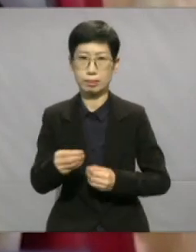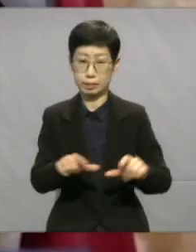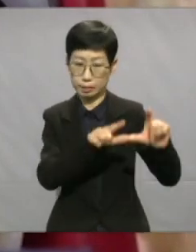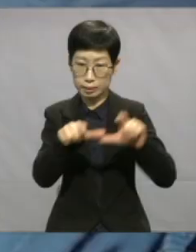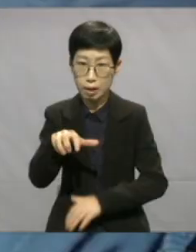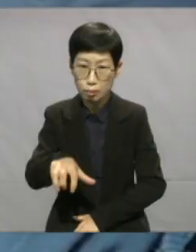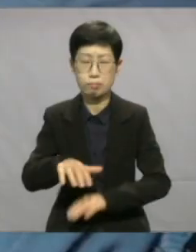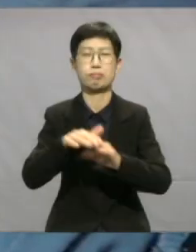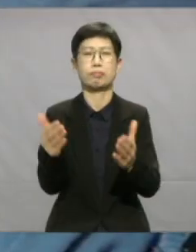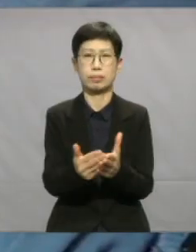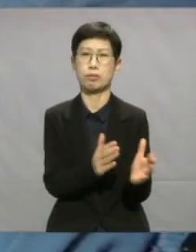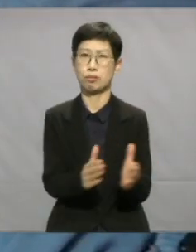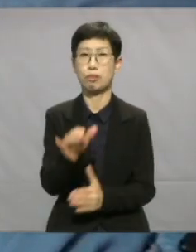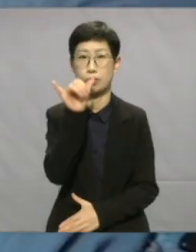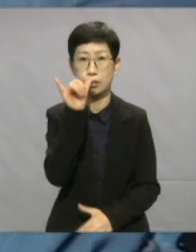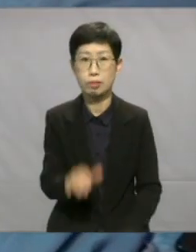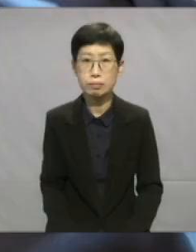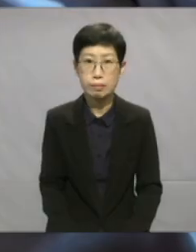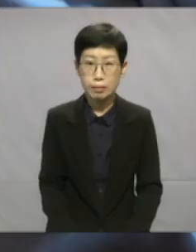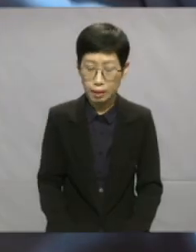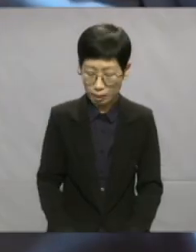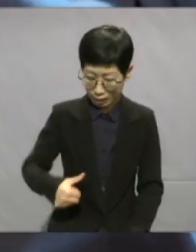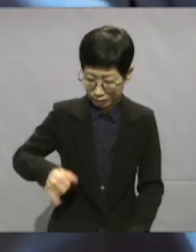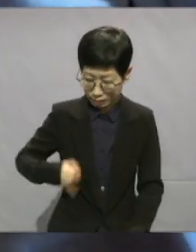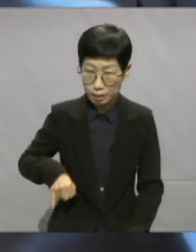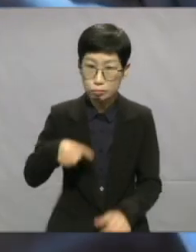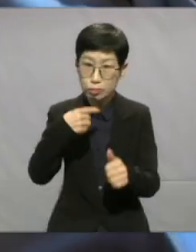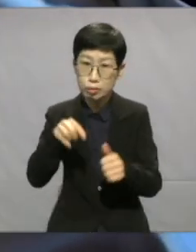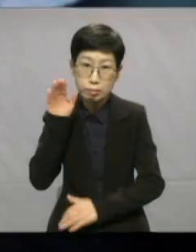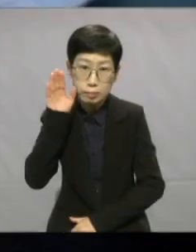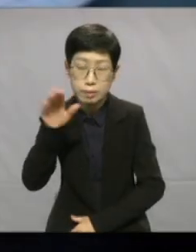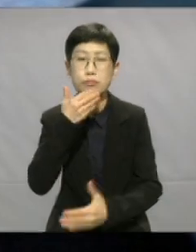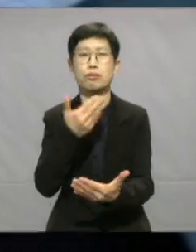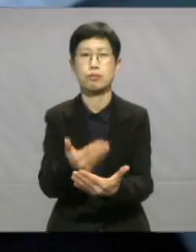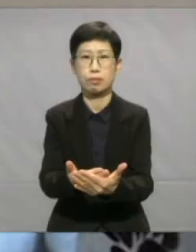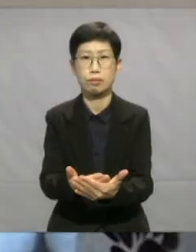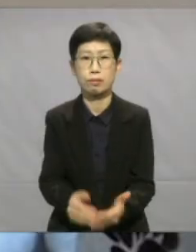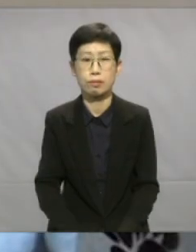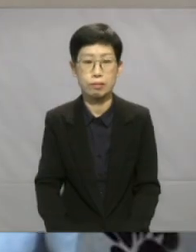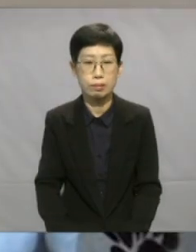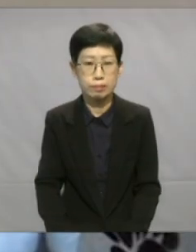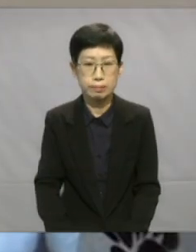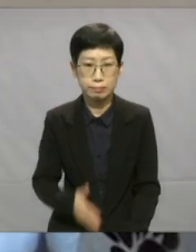있습니다. 무엇보다 아이들의 교육과 미래를 생각하지 않을 수 없습니다.